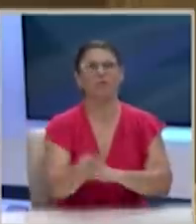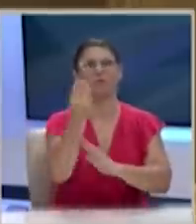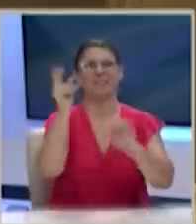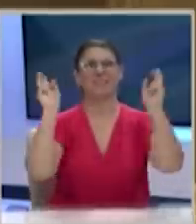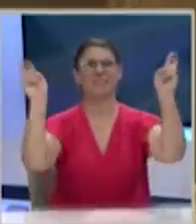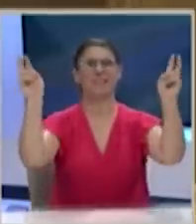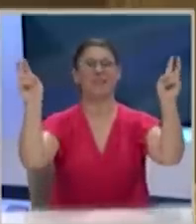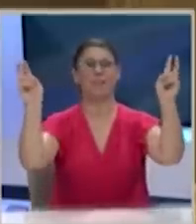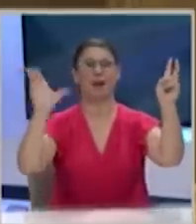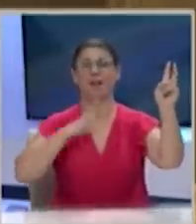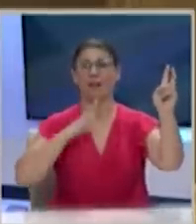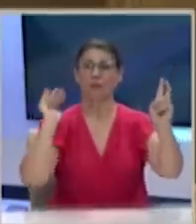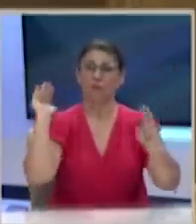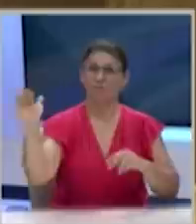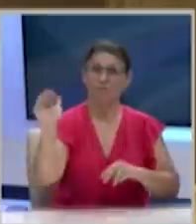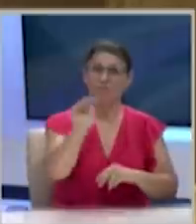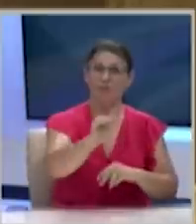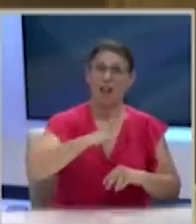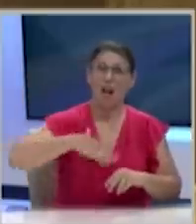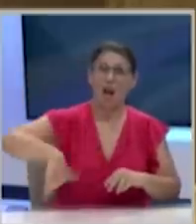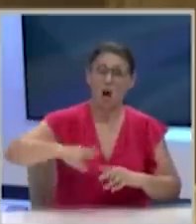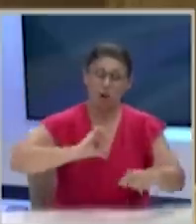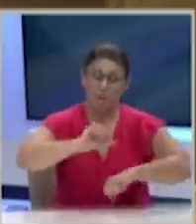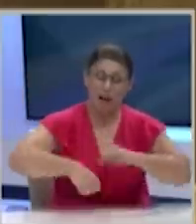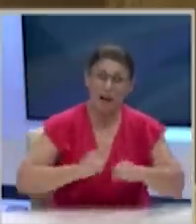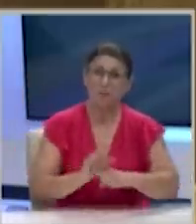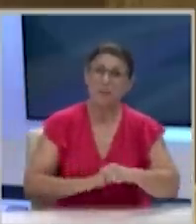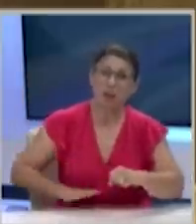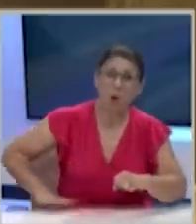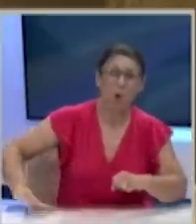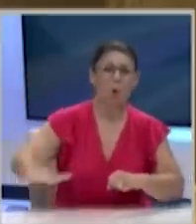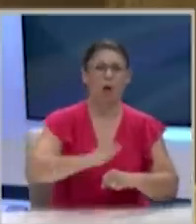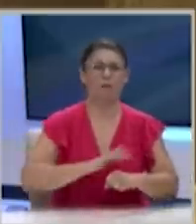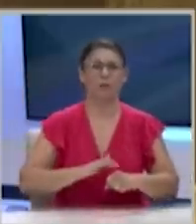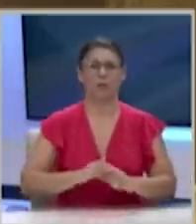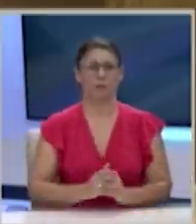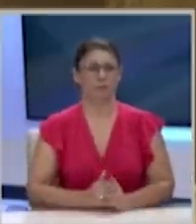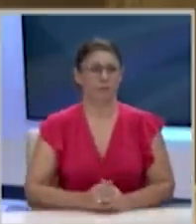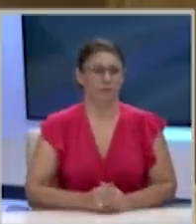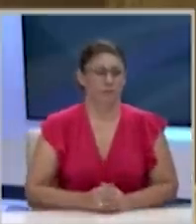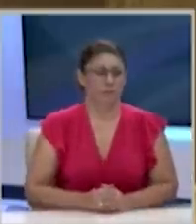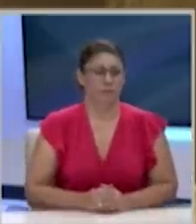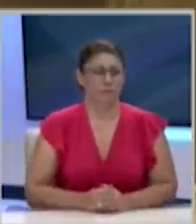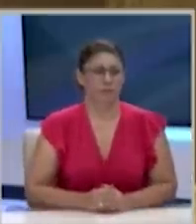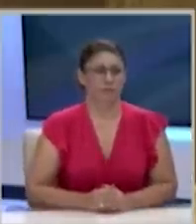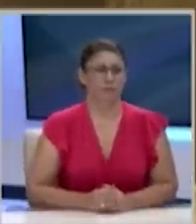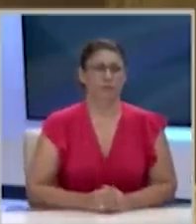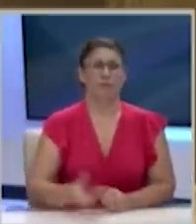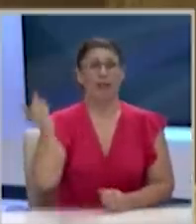γι' αυτό καλούμε το λαό να παλέψει για όλα αυτά και να